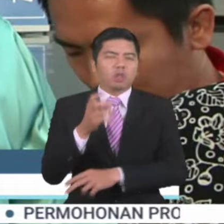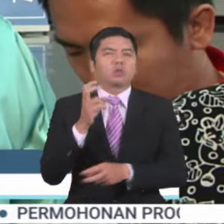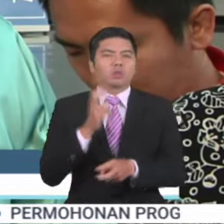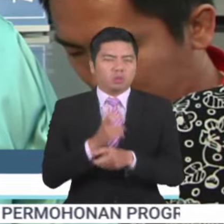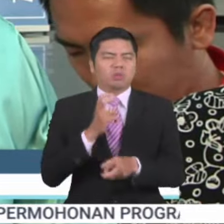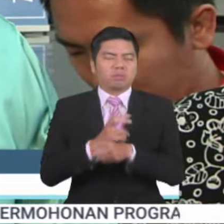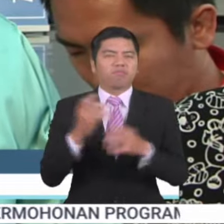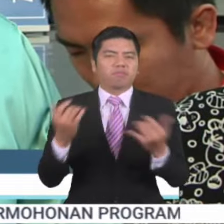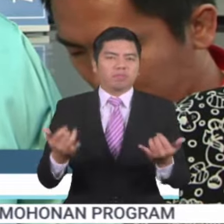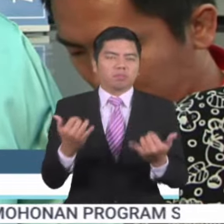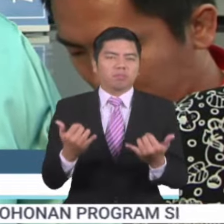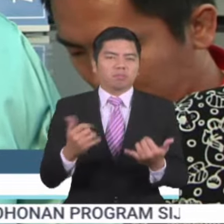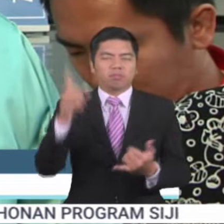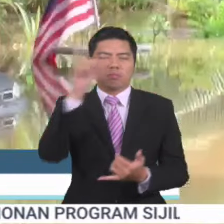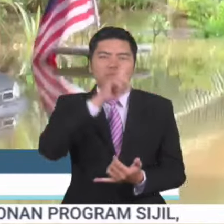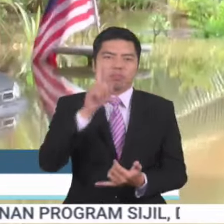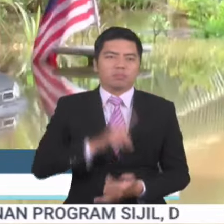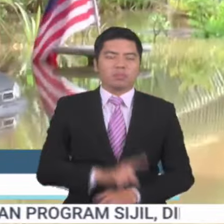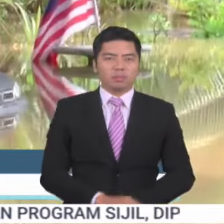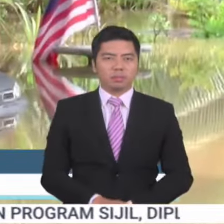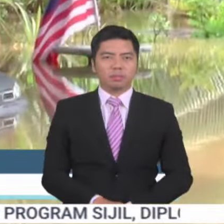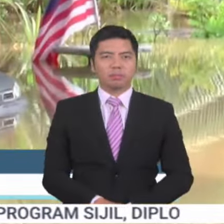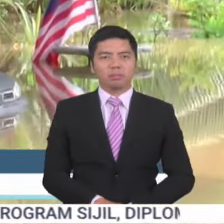ini teruklah banjir yang melanda.